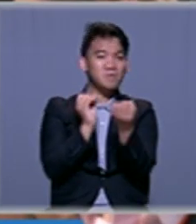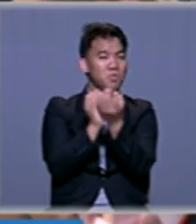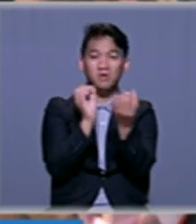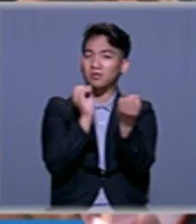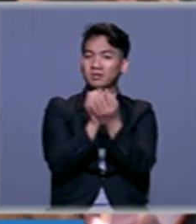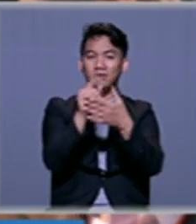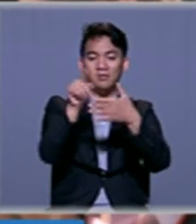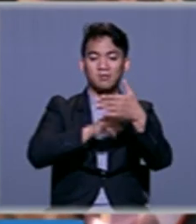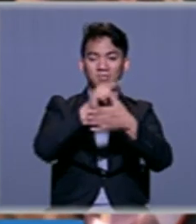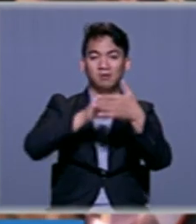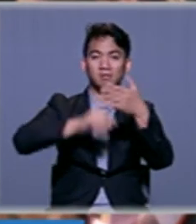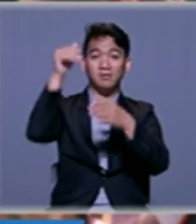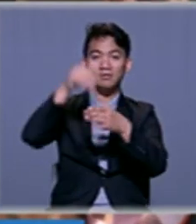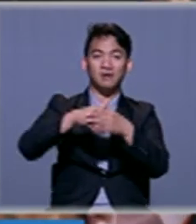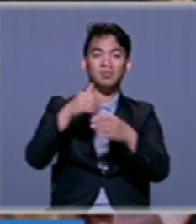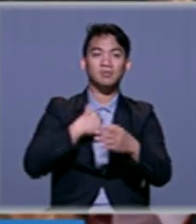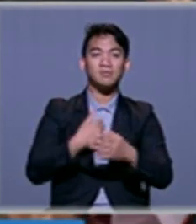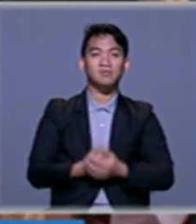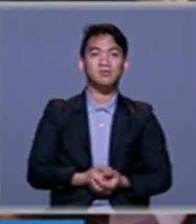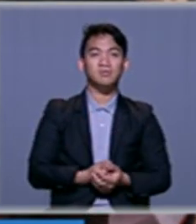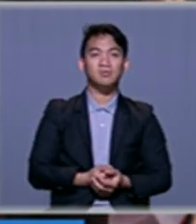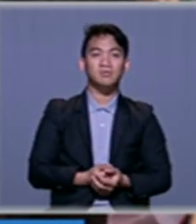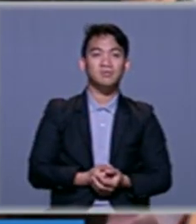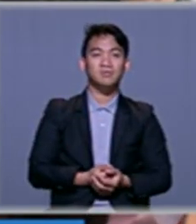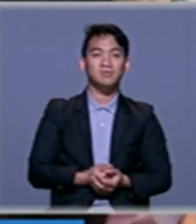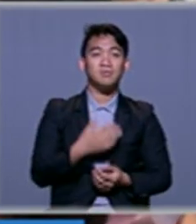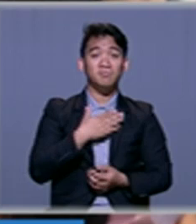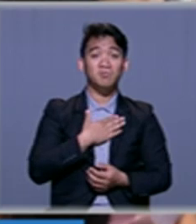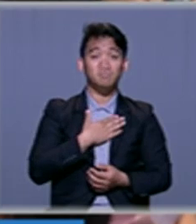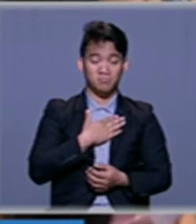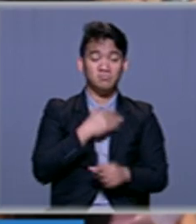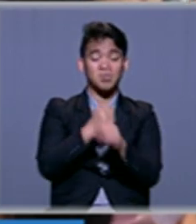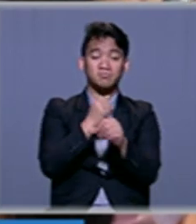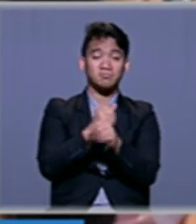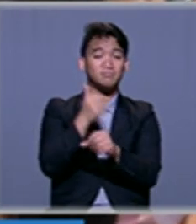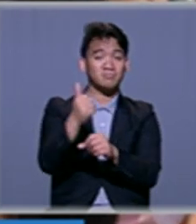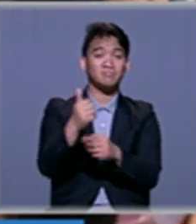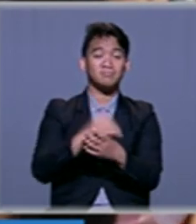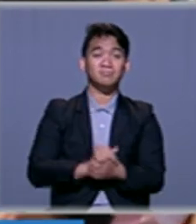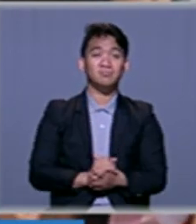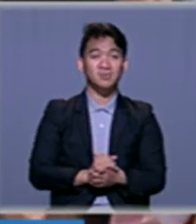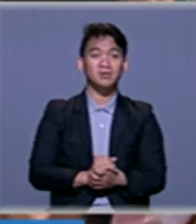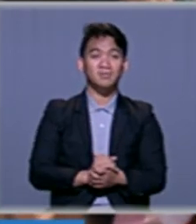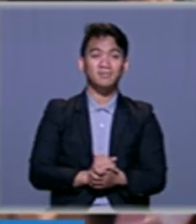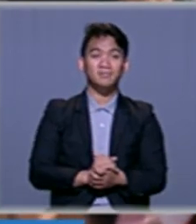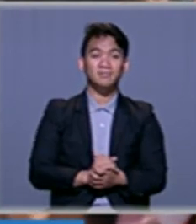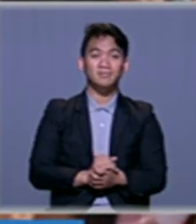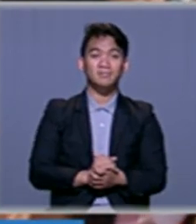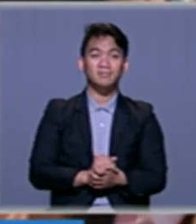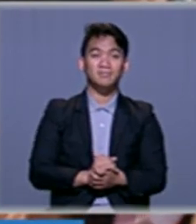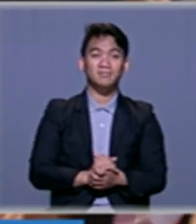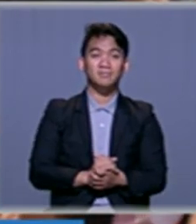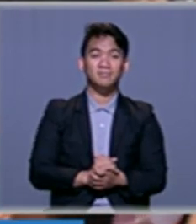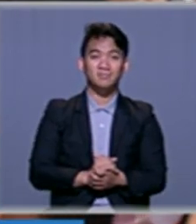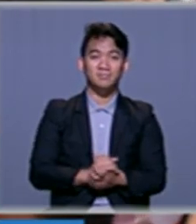ลอะไรกับการที่ธนาธรจะเข้ารับตำแหน่งทางการเมืองครับถ้าคดีไม่ถึงชั้นศาลนะครับ จำเป็นที่ต้